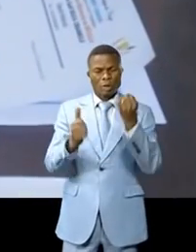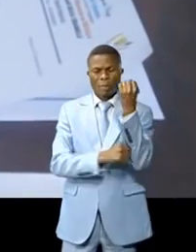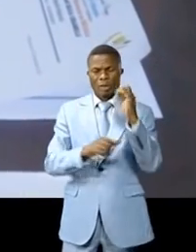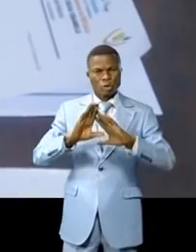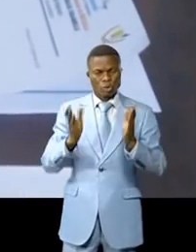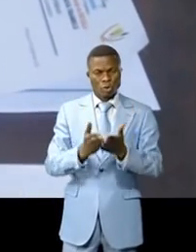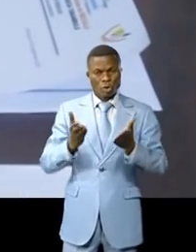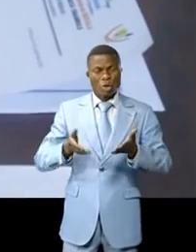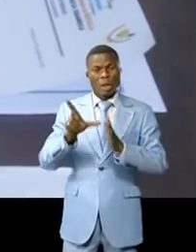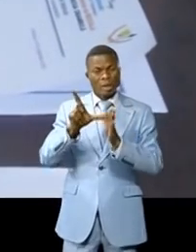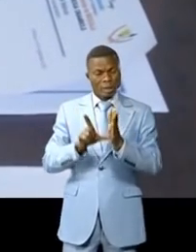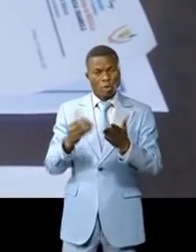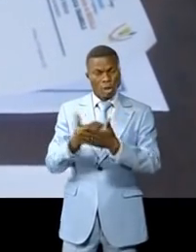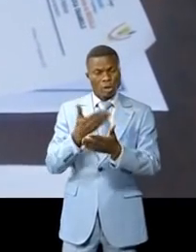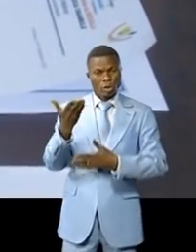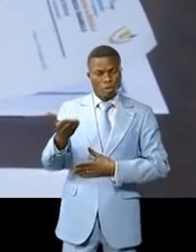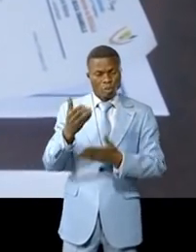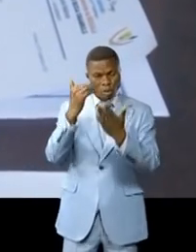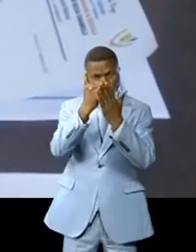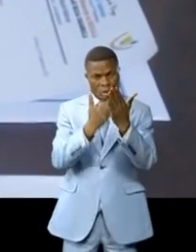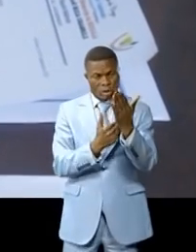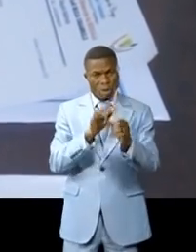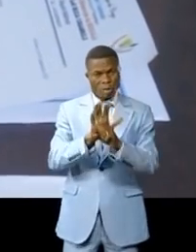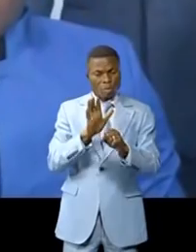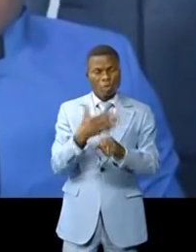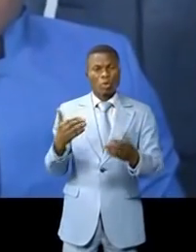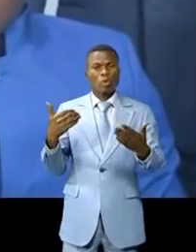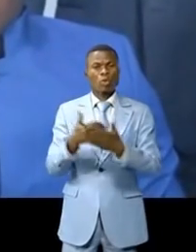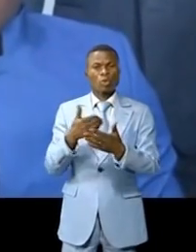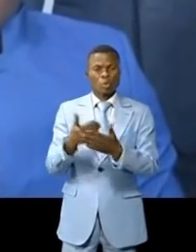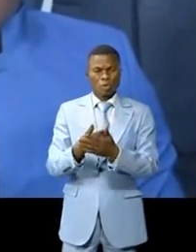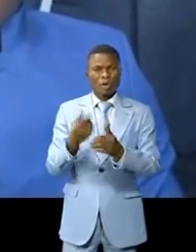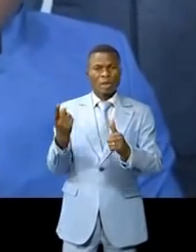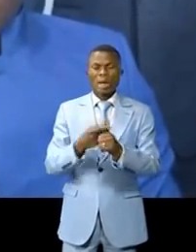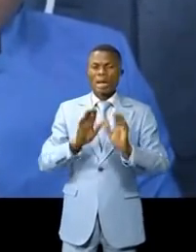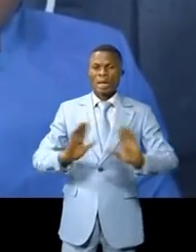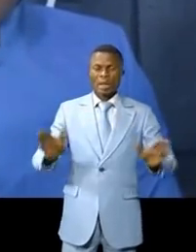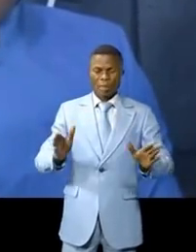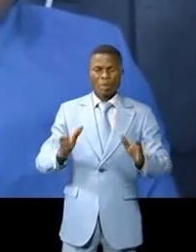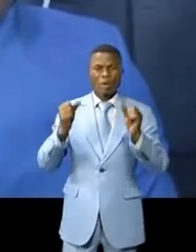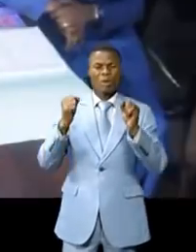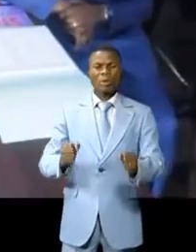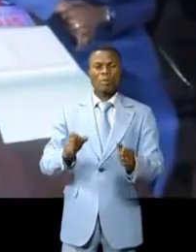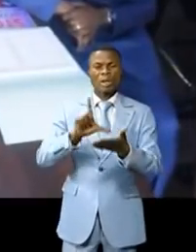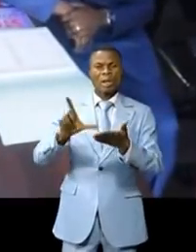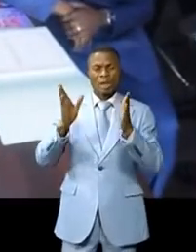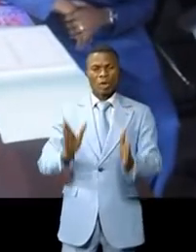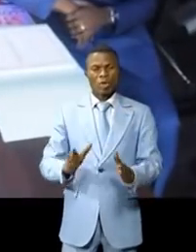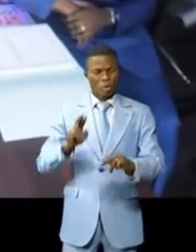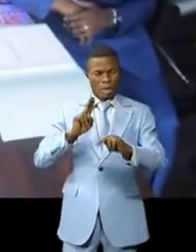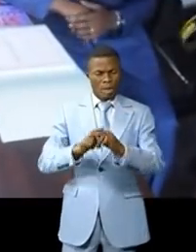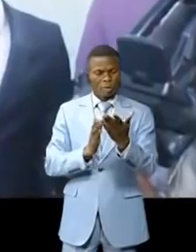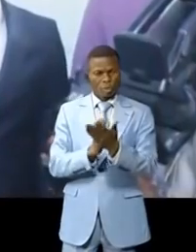Cette proposition des lois contient plusieurs innovations favorables à la stabilité du locataire, à sa